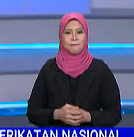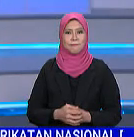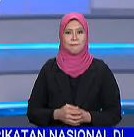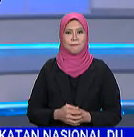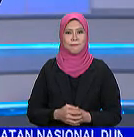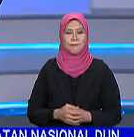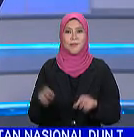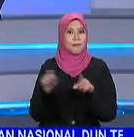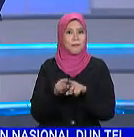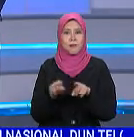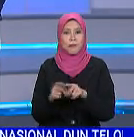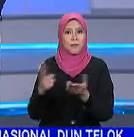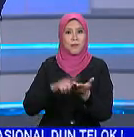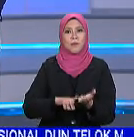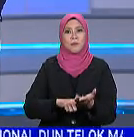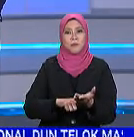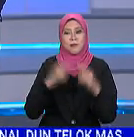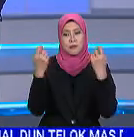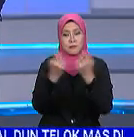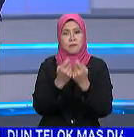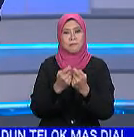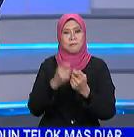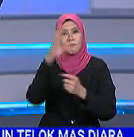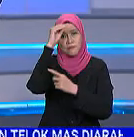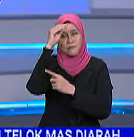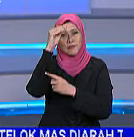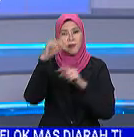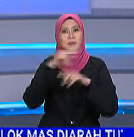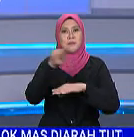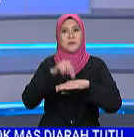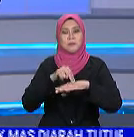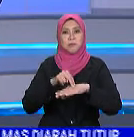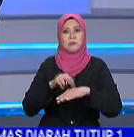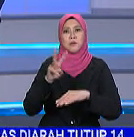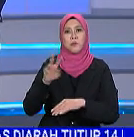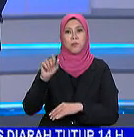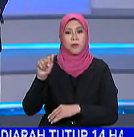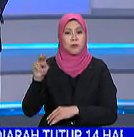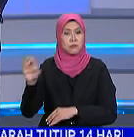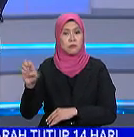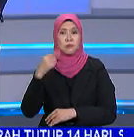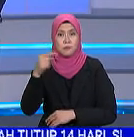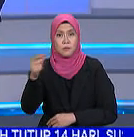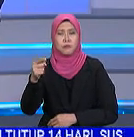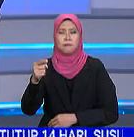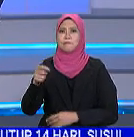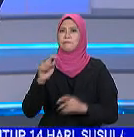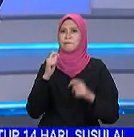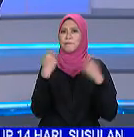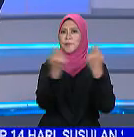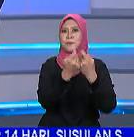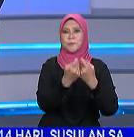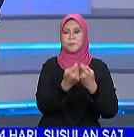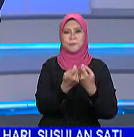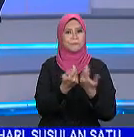Dalam perkembangan sama, Ketua Jurulatih Skuad Perancang Khas Lelaki Kebangsaan Wallace Tan menegaskan skuadnya tidak mempunyai pilihan